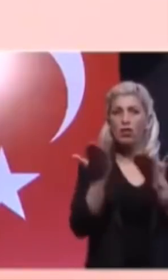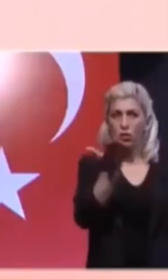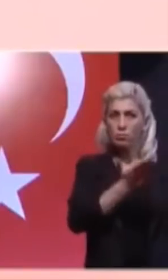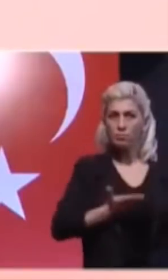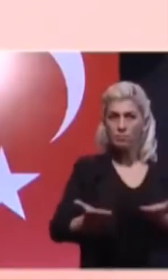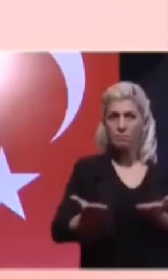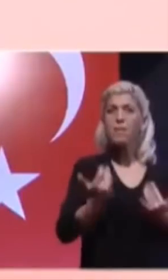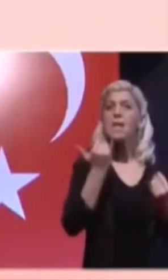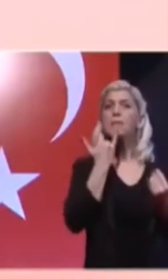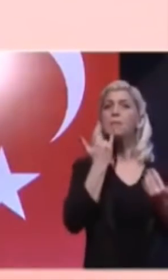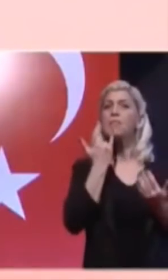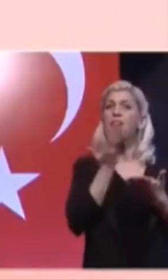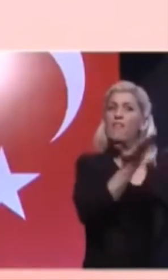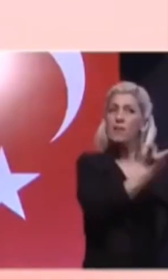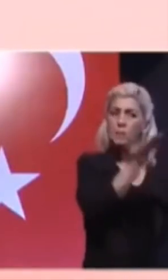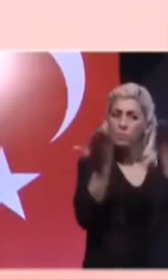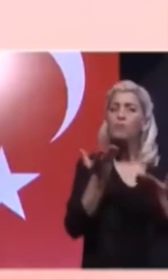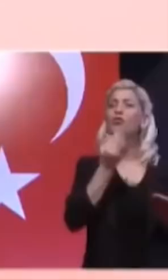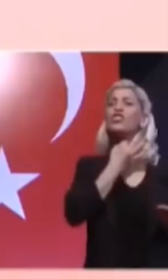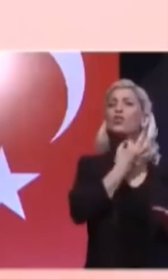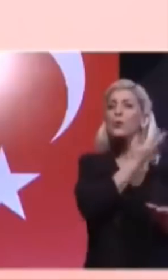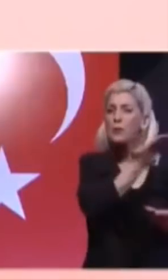Teşekkür ederim arkadaşlar.